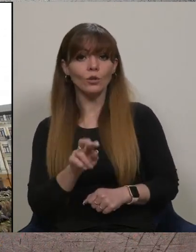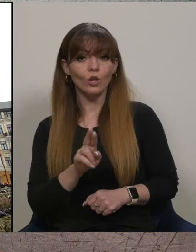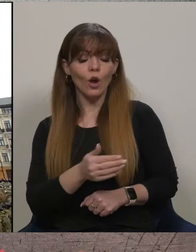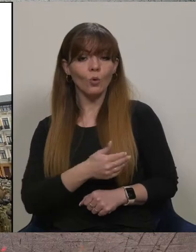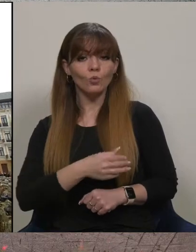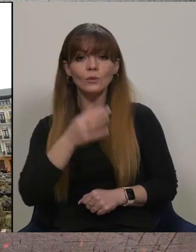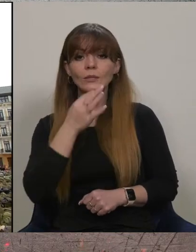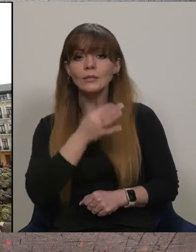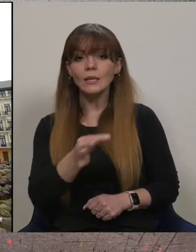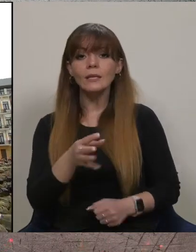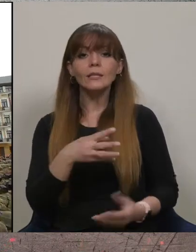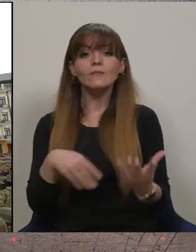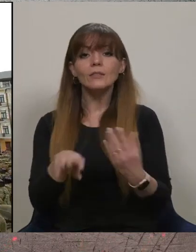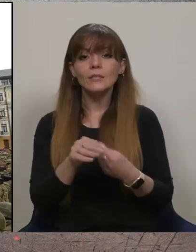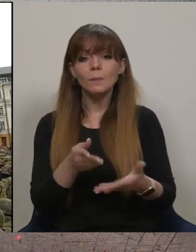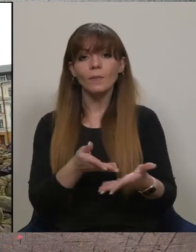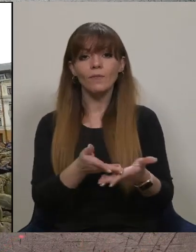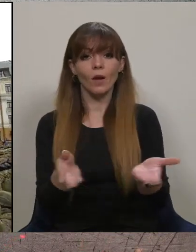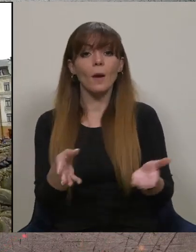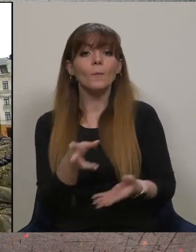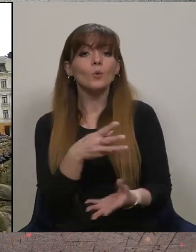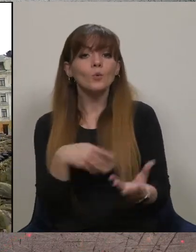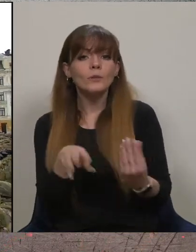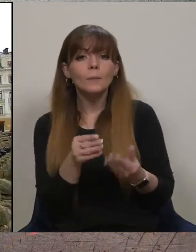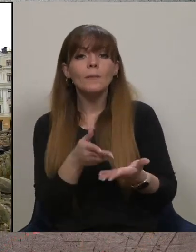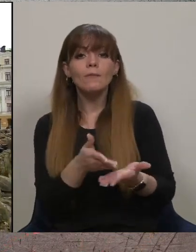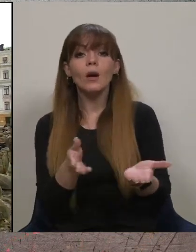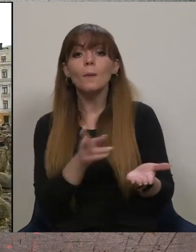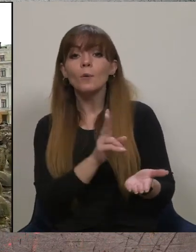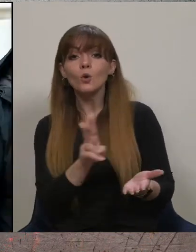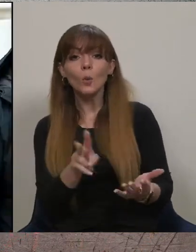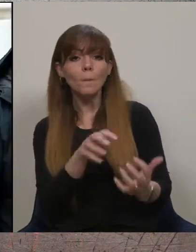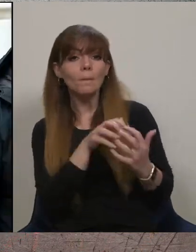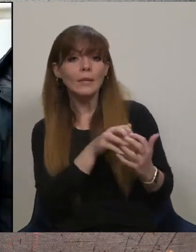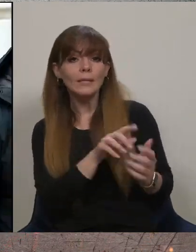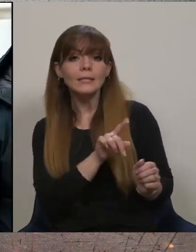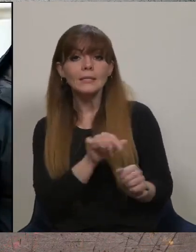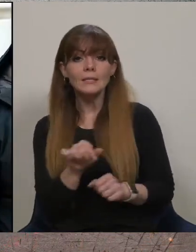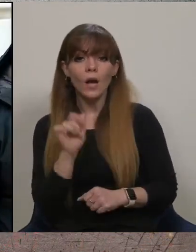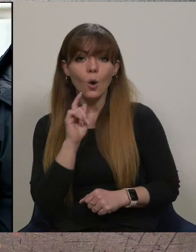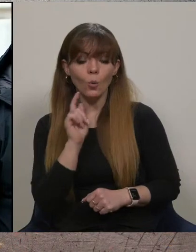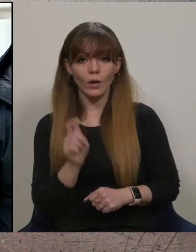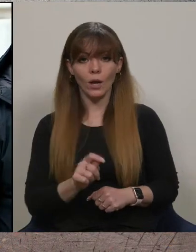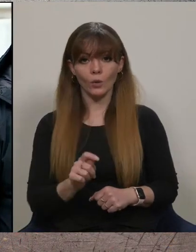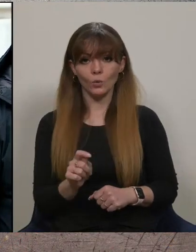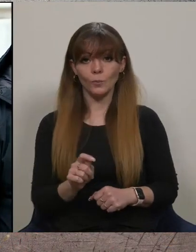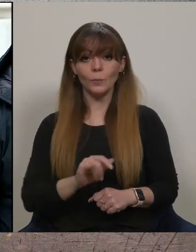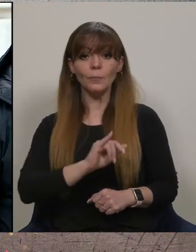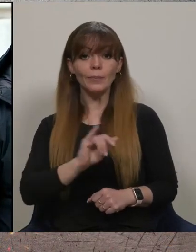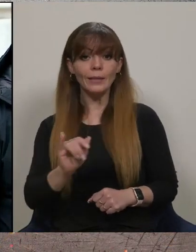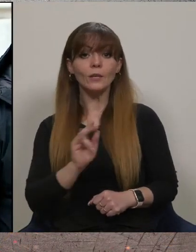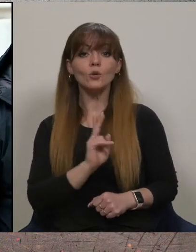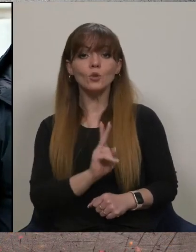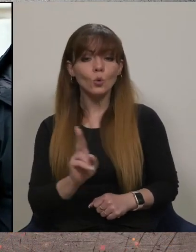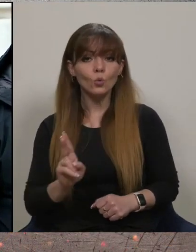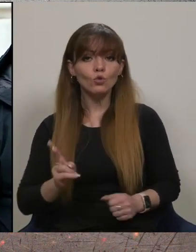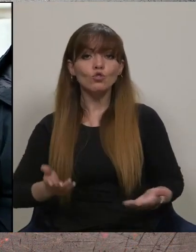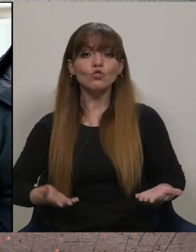сказати усім вам, хто б'ється за Україну і хто